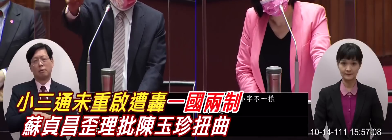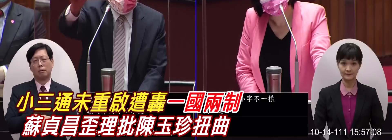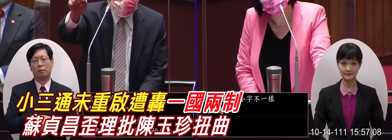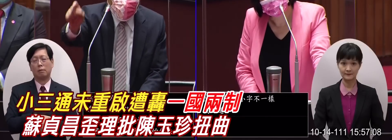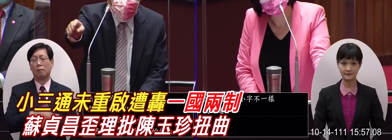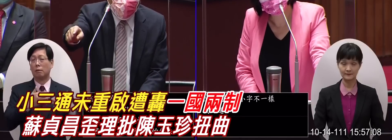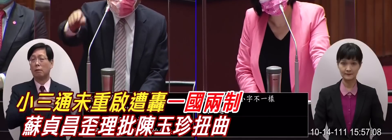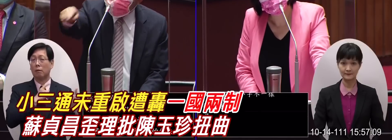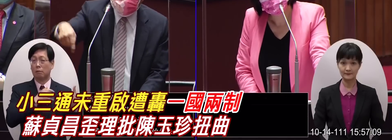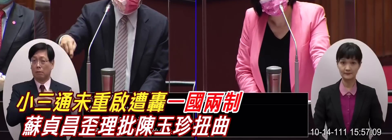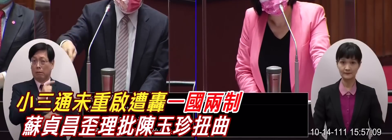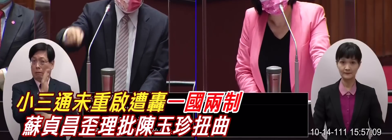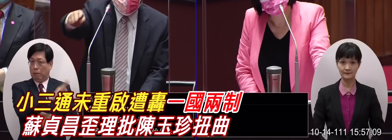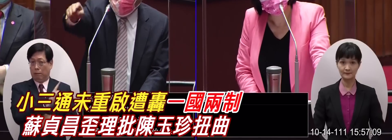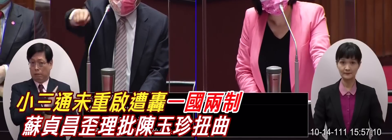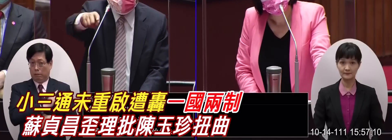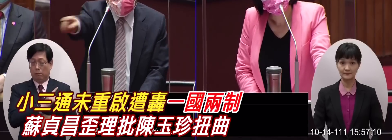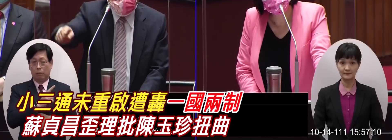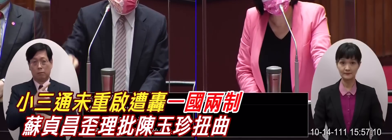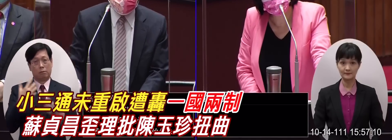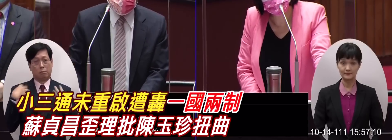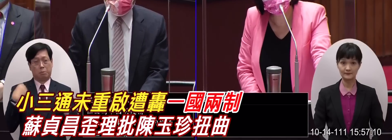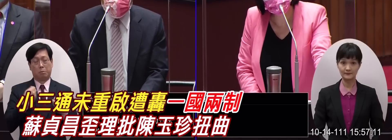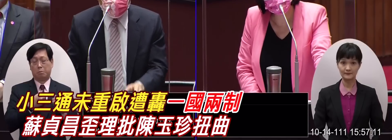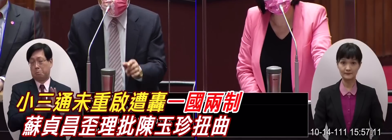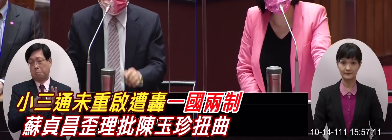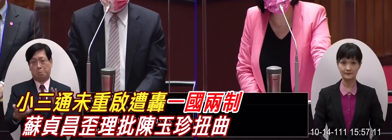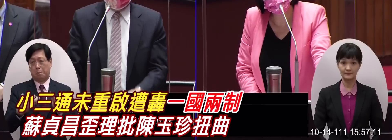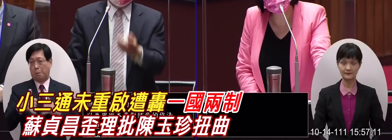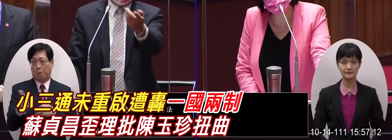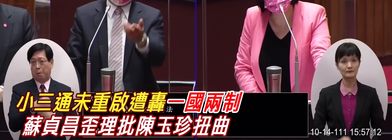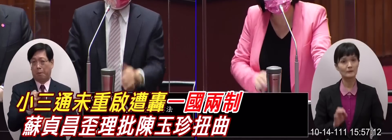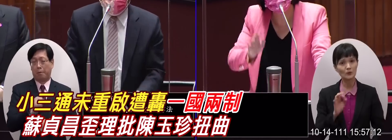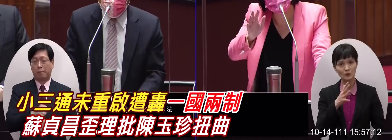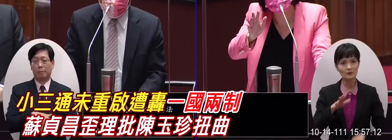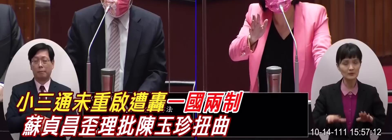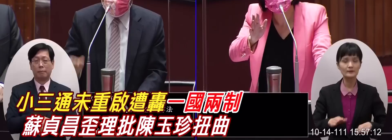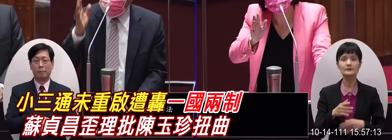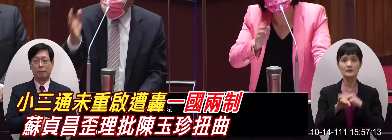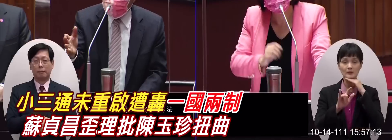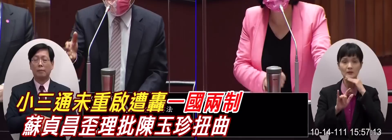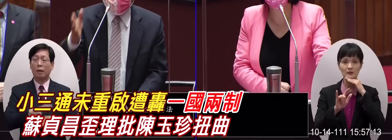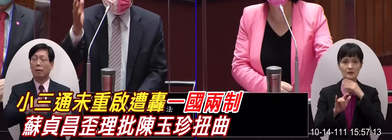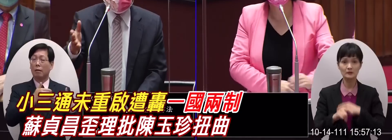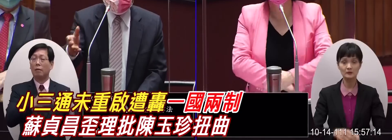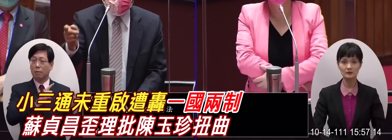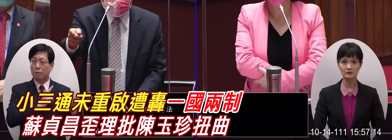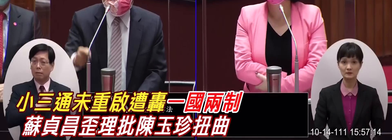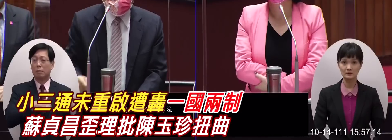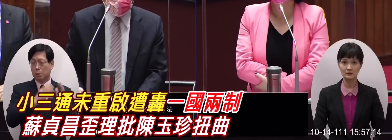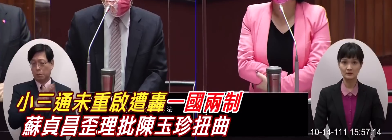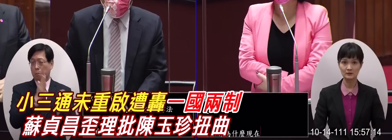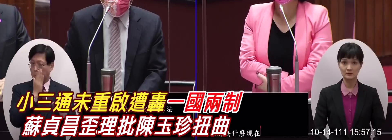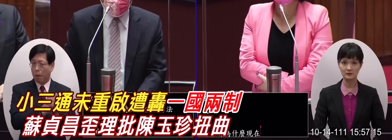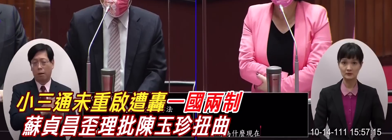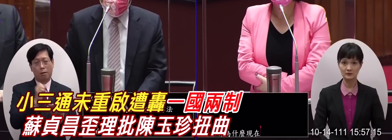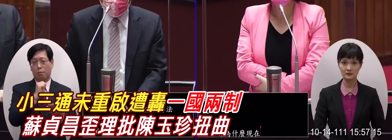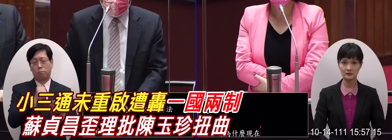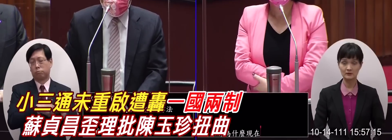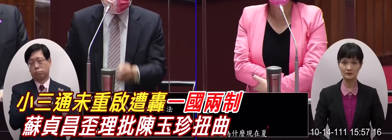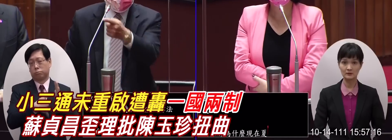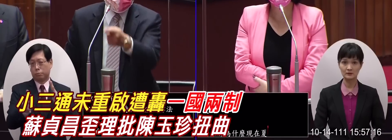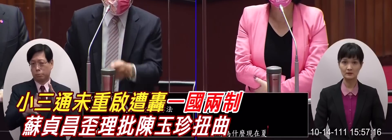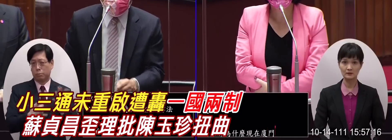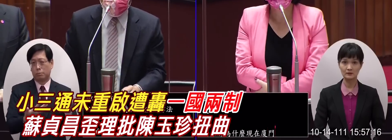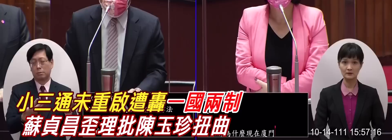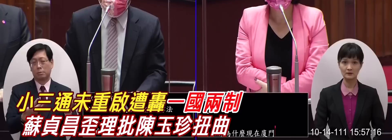现在连中国自己都还 进。所以，那为什么现在厦门？ 来来来。 中国连自己都禁止移动，哎， 好，